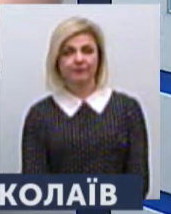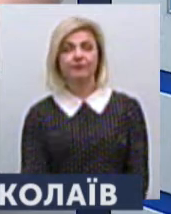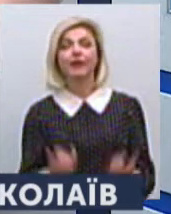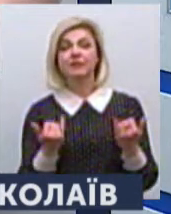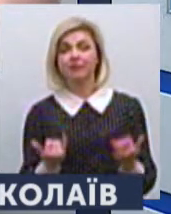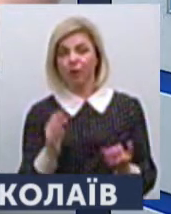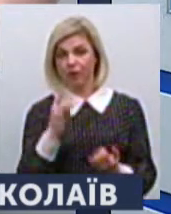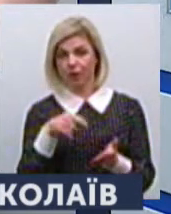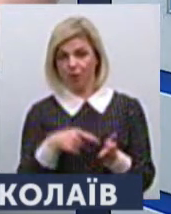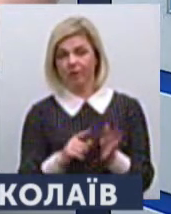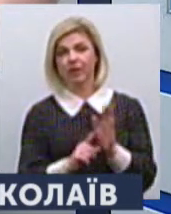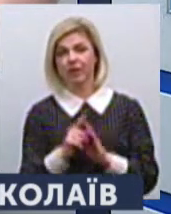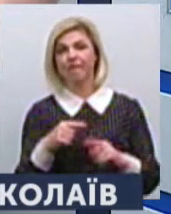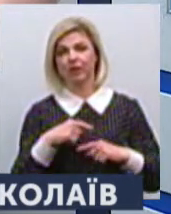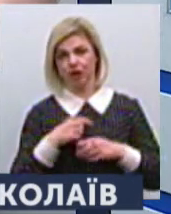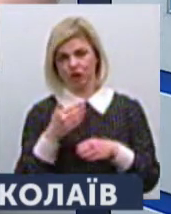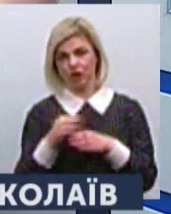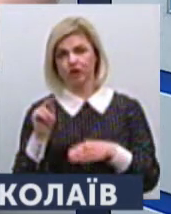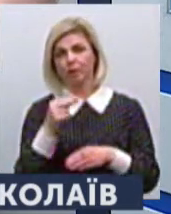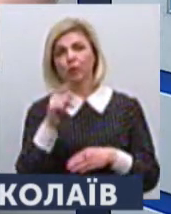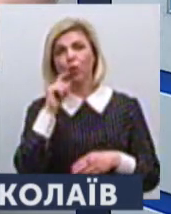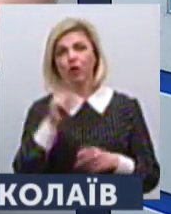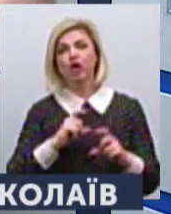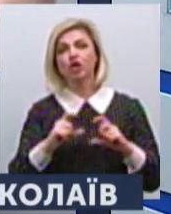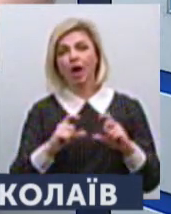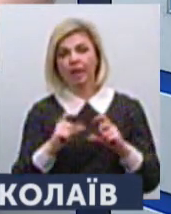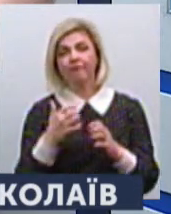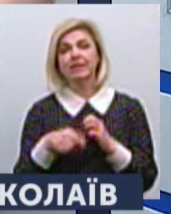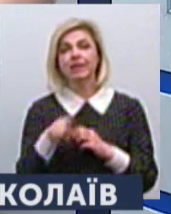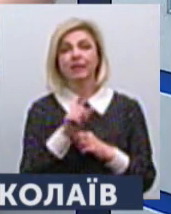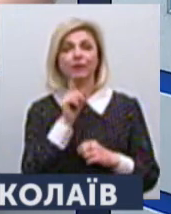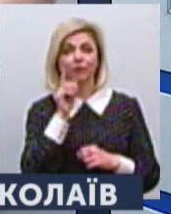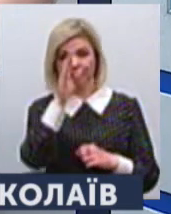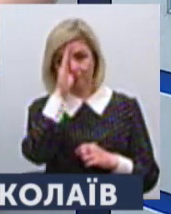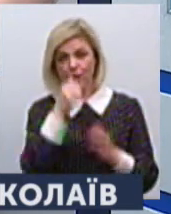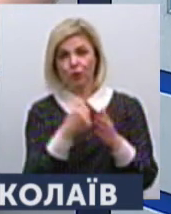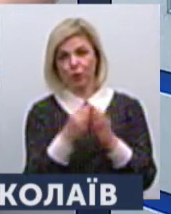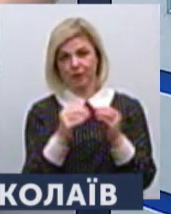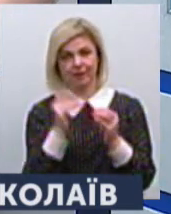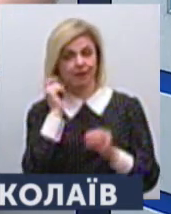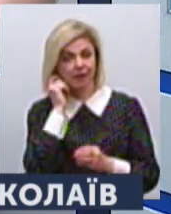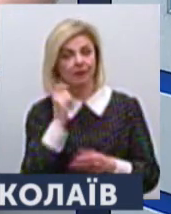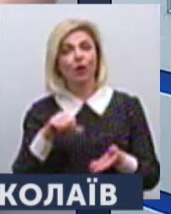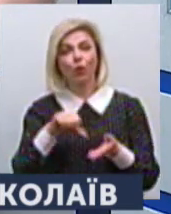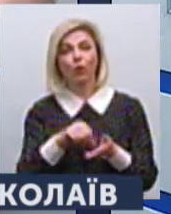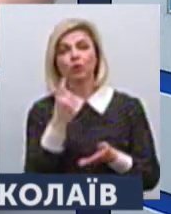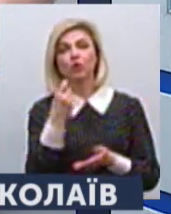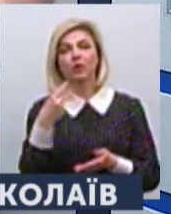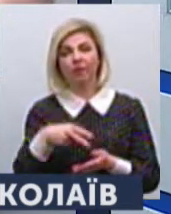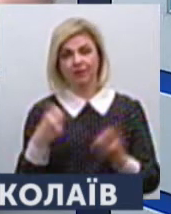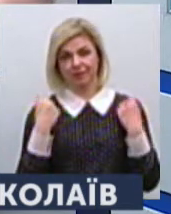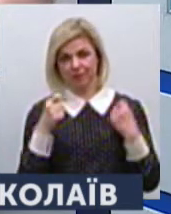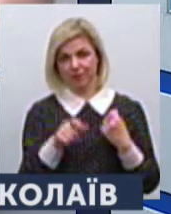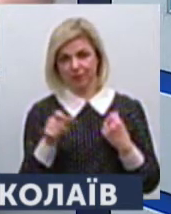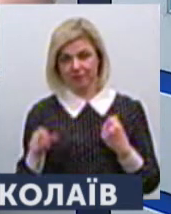Сьогодні у Миколаєві розпочалась фінальна частина чемпіонату країни шахів серед юнаків та дівчат до 10 років. Участь беруть 120 спортсменів, які